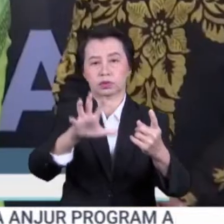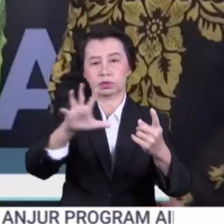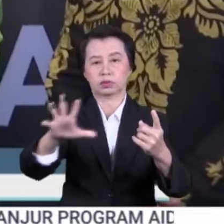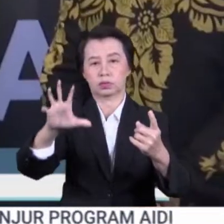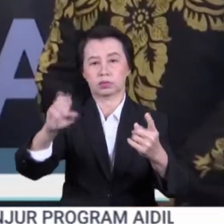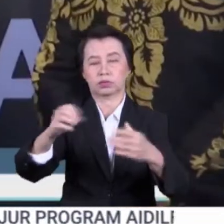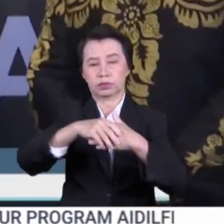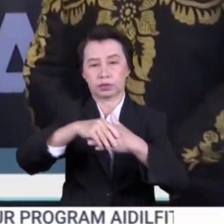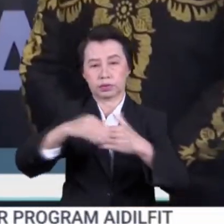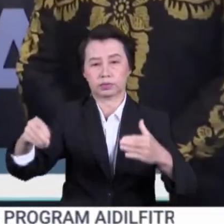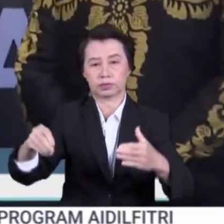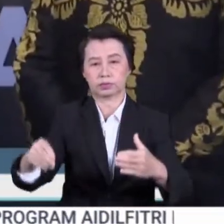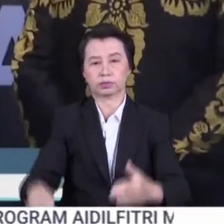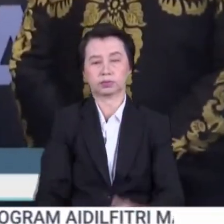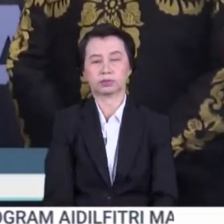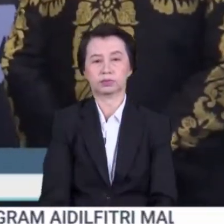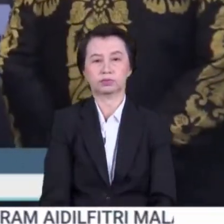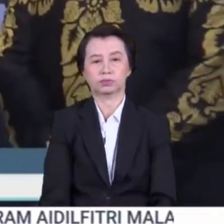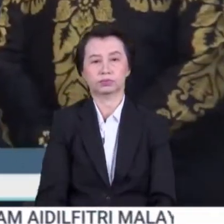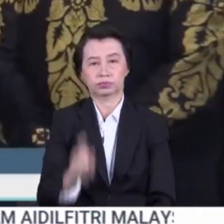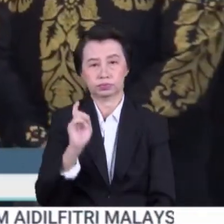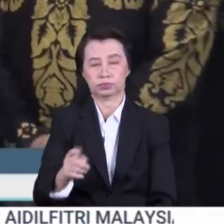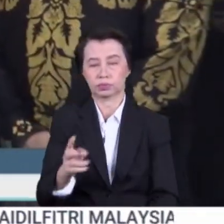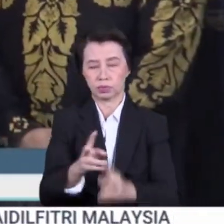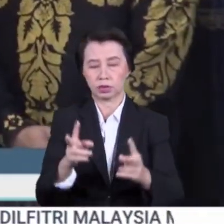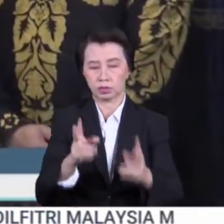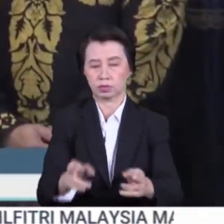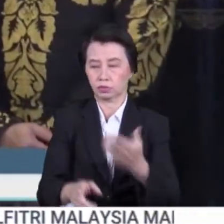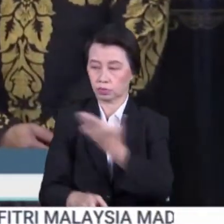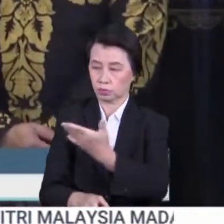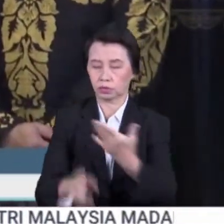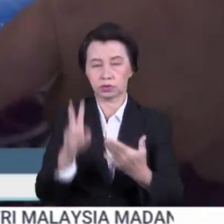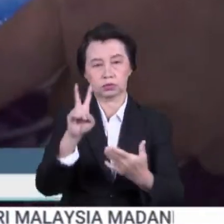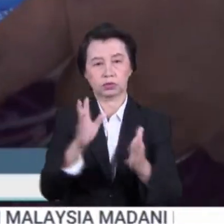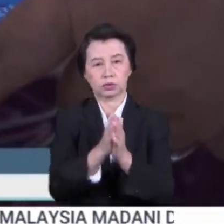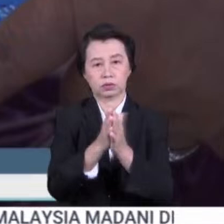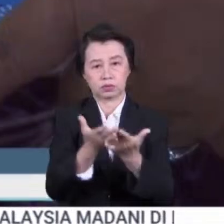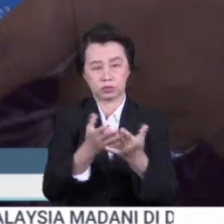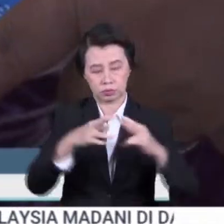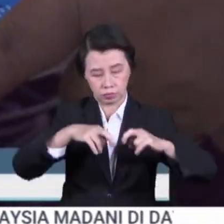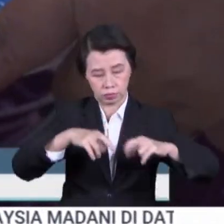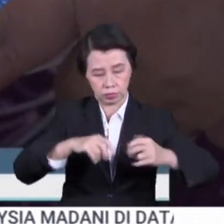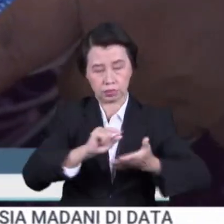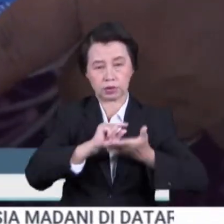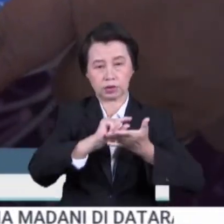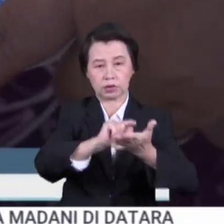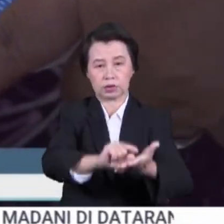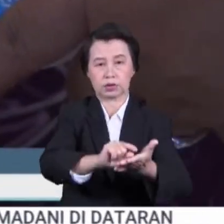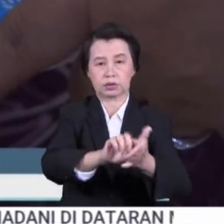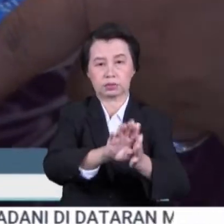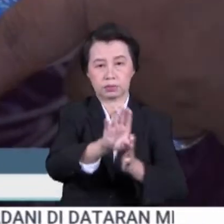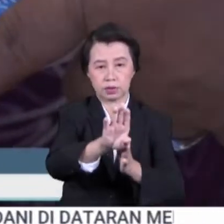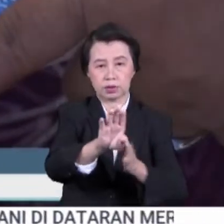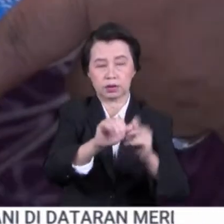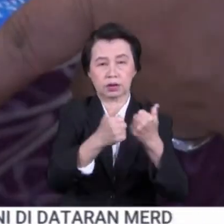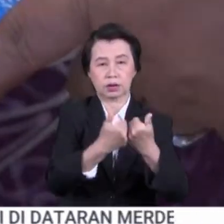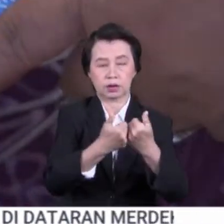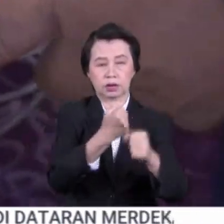RM176,550. Beliau turut melancarkan dua buah buku hasil kajian penerima Geran Pembangunan Kesatuan